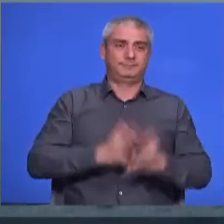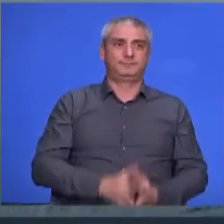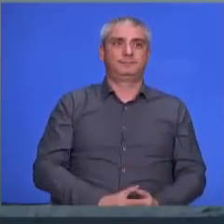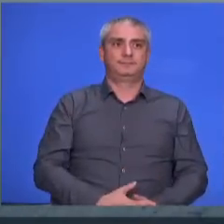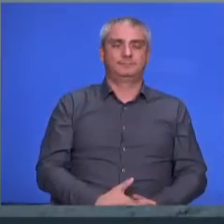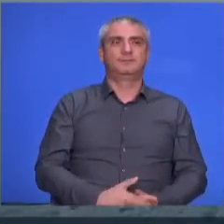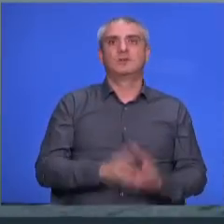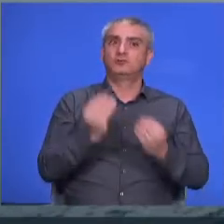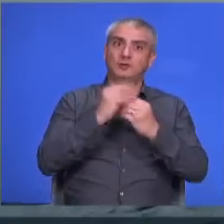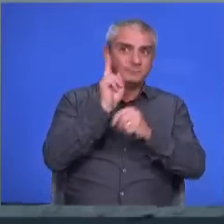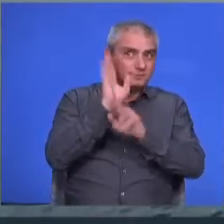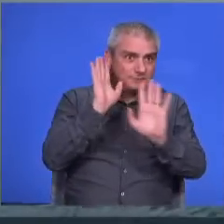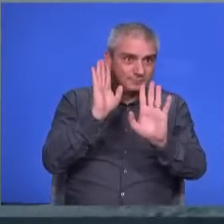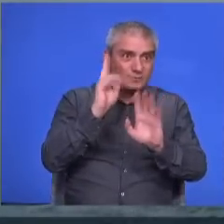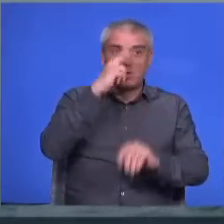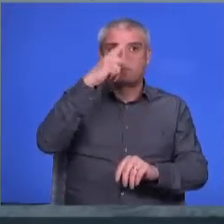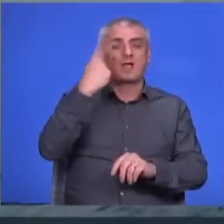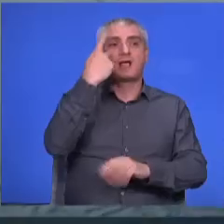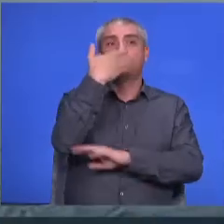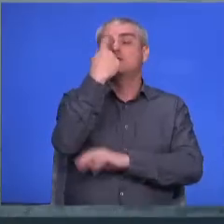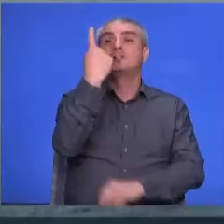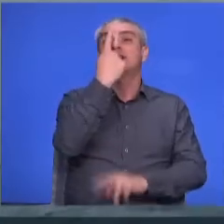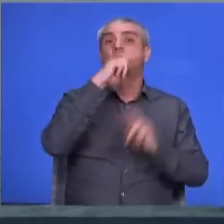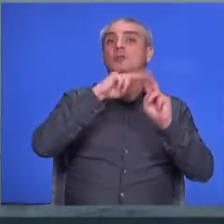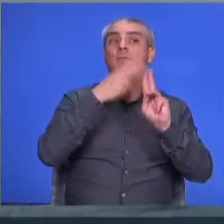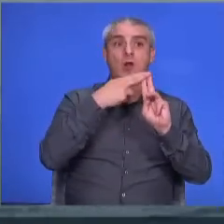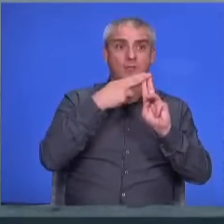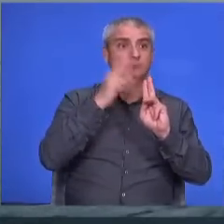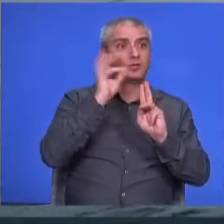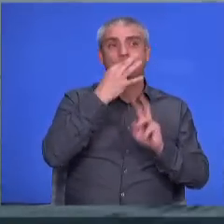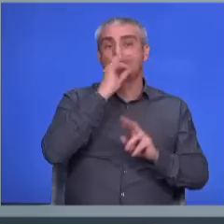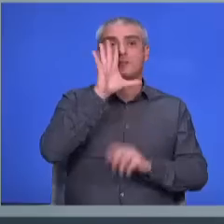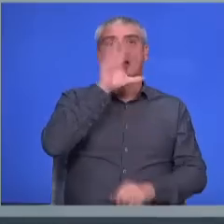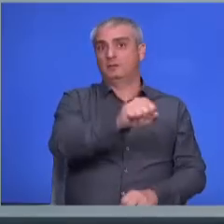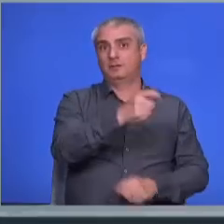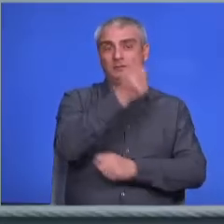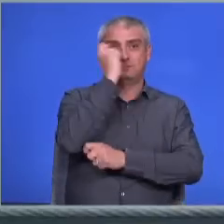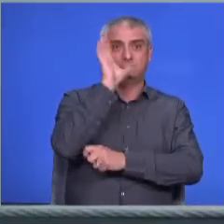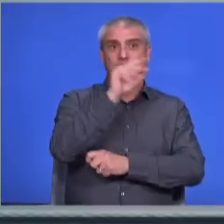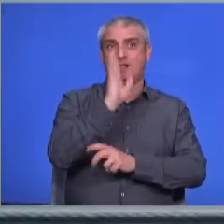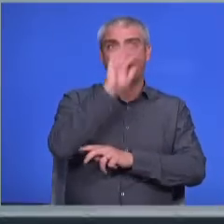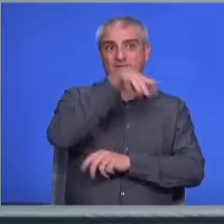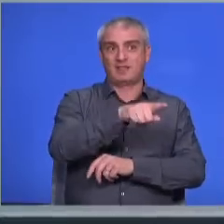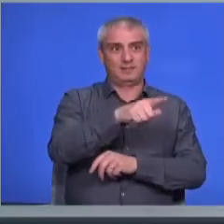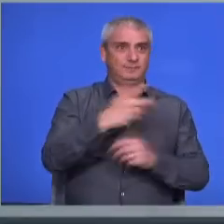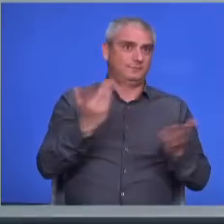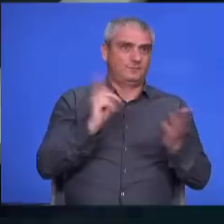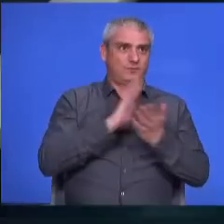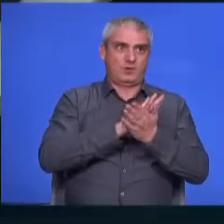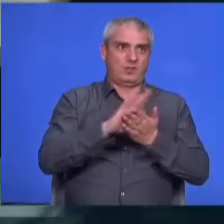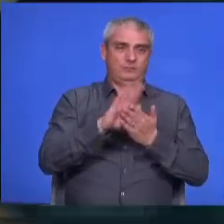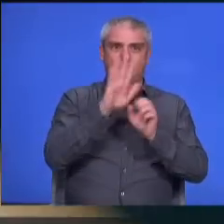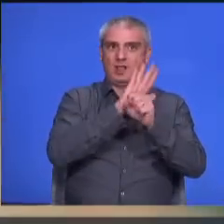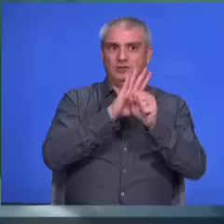כוכבית. נורווגיה היא אחת המדינות היחידות בעולם שעדיין מתירה צייד של לוויתנים, אז מן הסתם מאוד לא פשוט לשכנע את הרשויות להקים